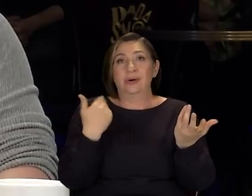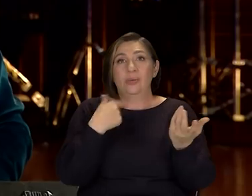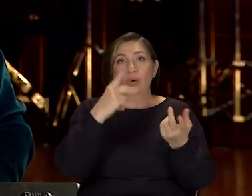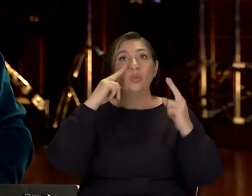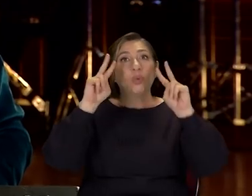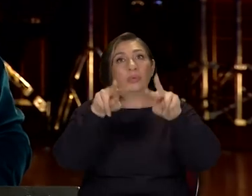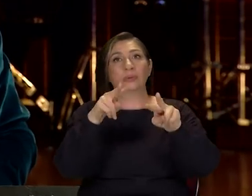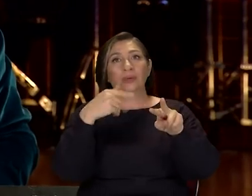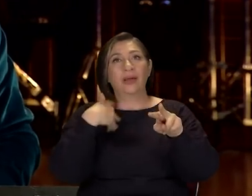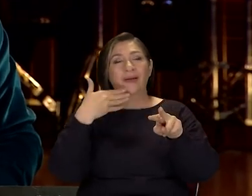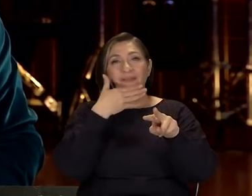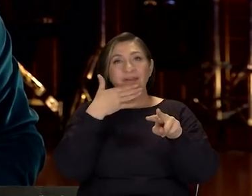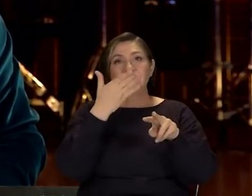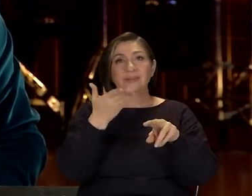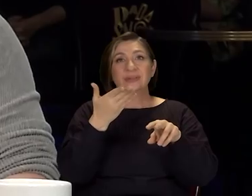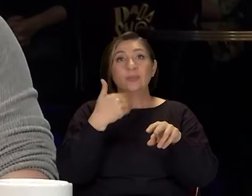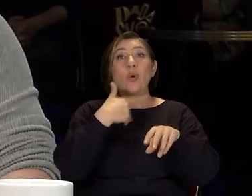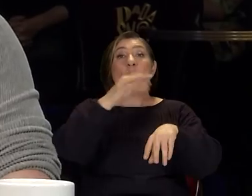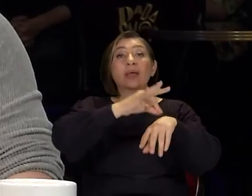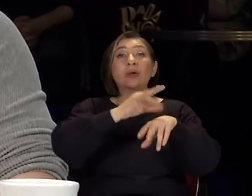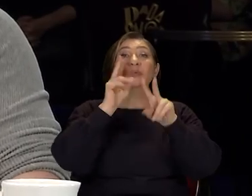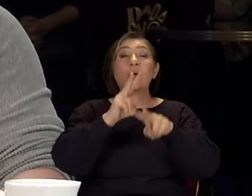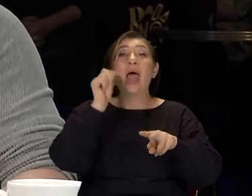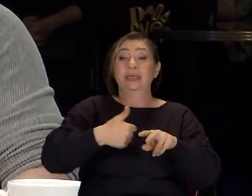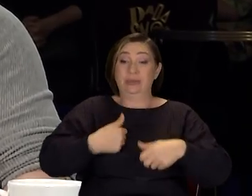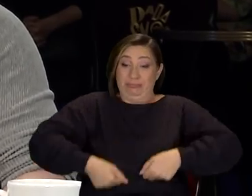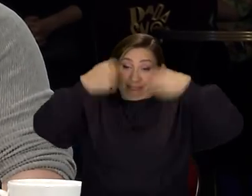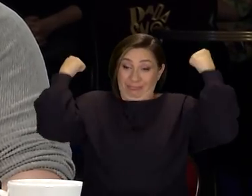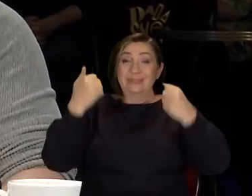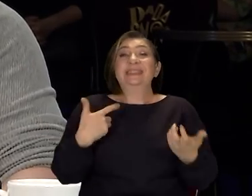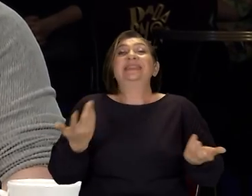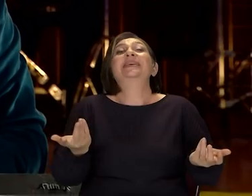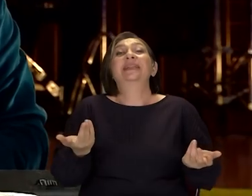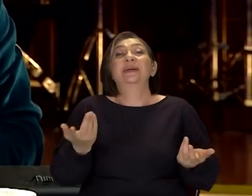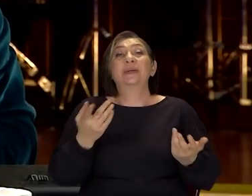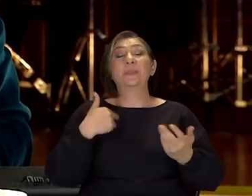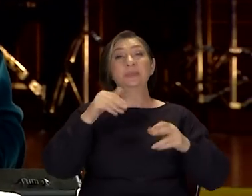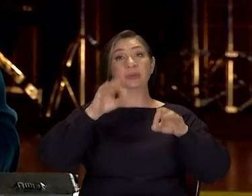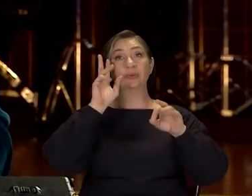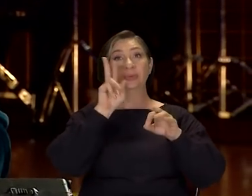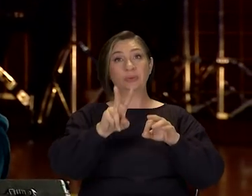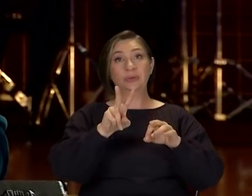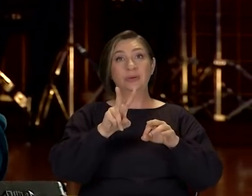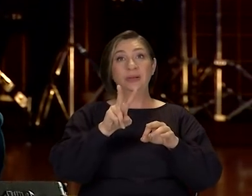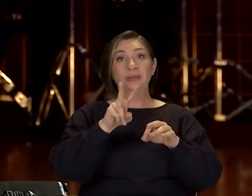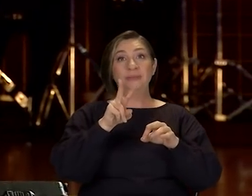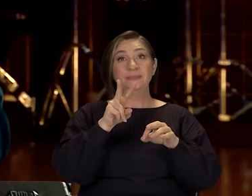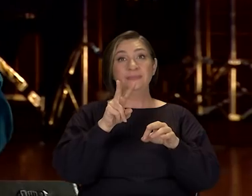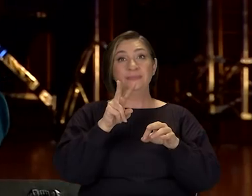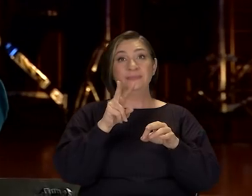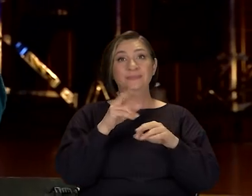bunu gösterdin. Ben arayacağım abi, ben o anda gösteriyorum. Her zaman göstereceğim diye bir şey söylemiyorum ki. Hayır. Yani bunu mesela ben şimdi diyelim